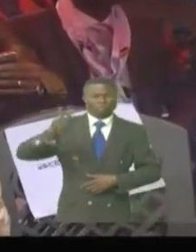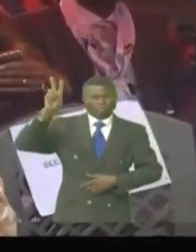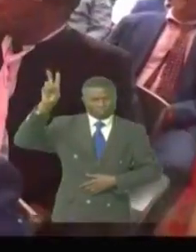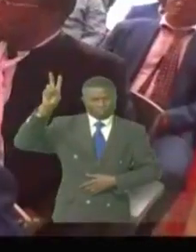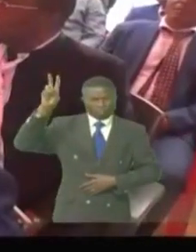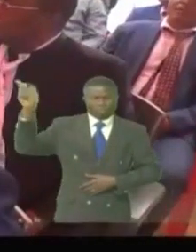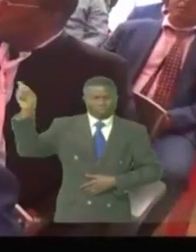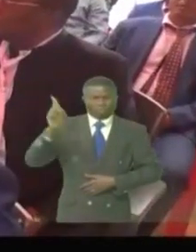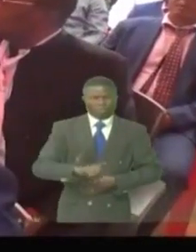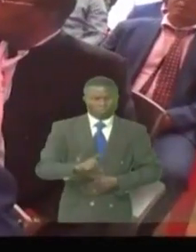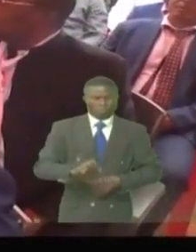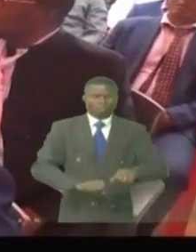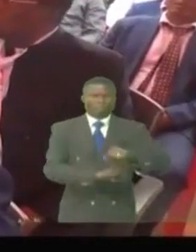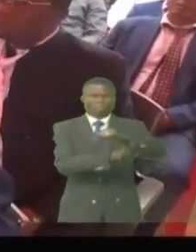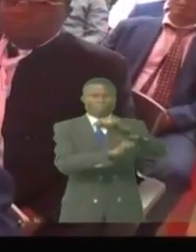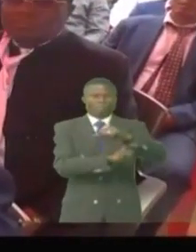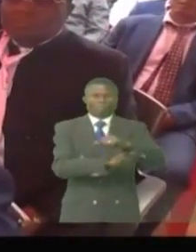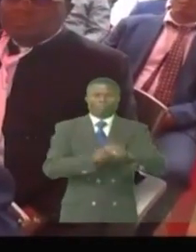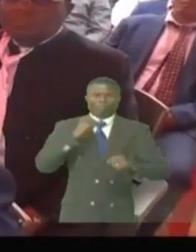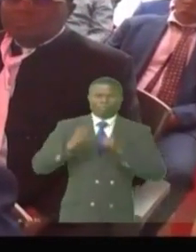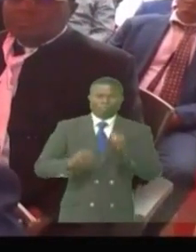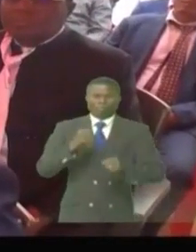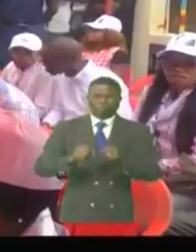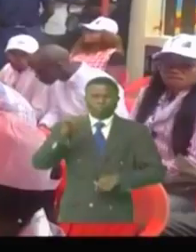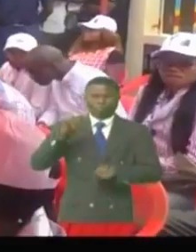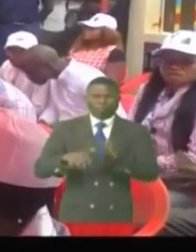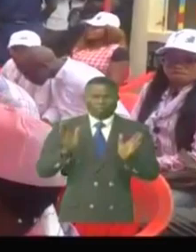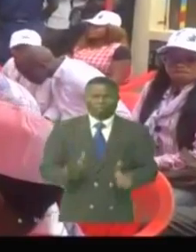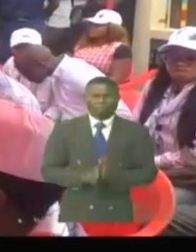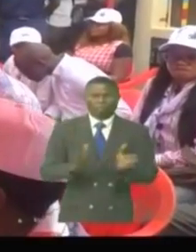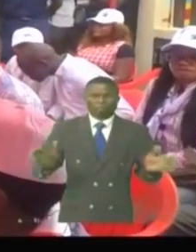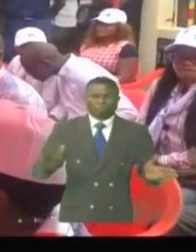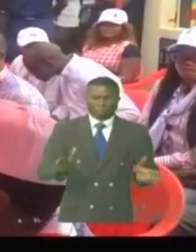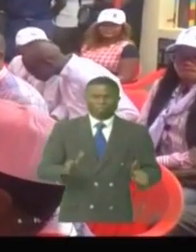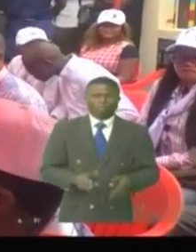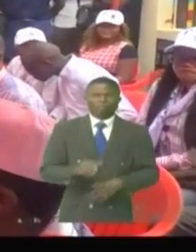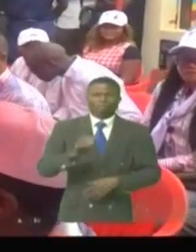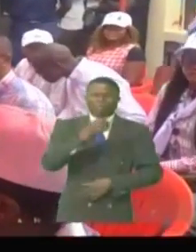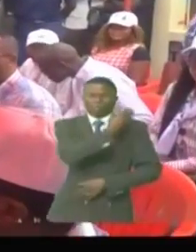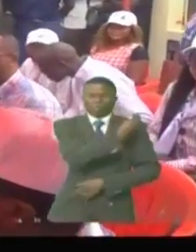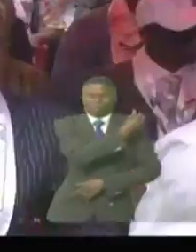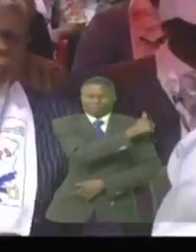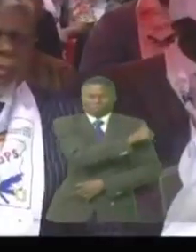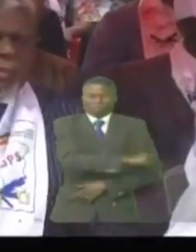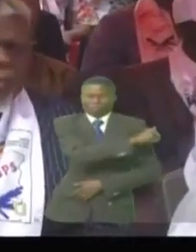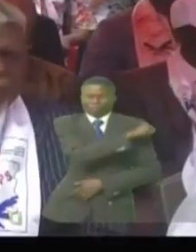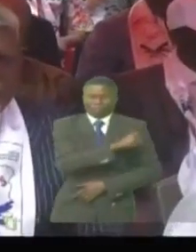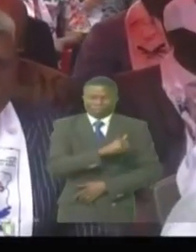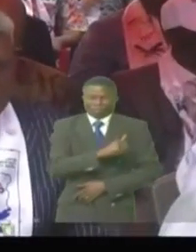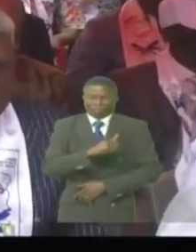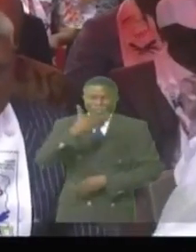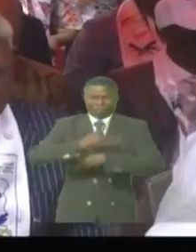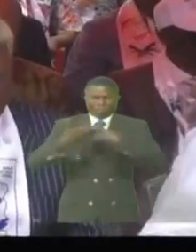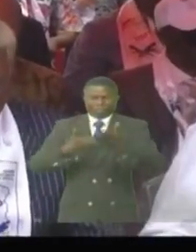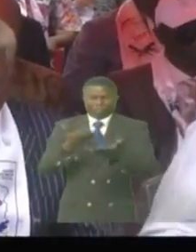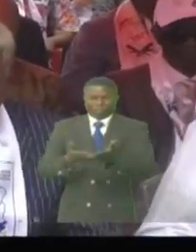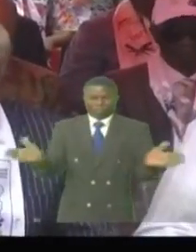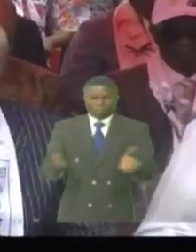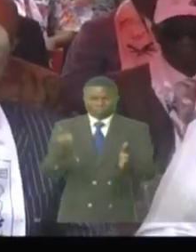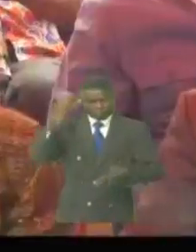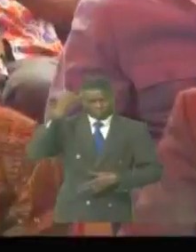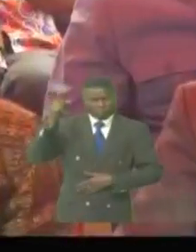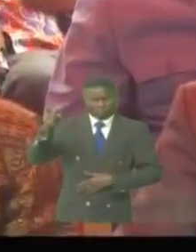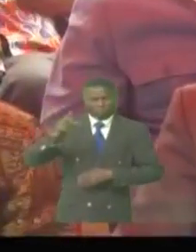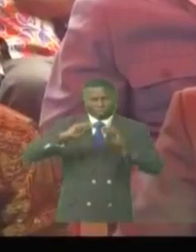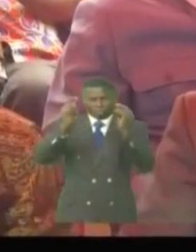est venu soutenir les efforts du secrétaire général Augustin Kabouya, acheteur de cette parcelle. Pour encourager ce haut cadre